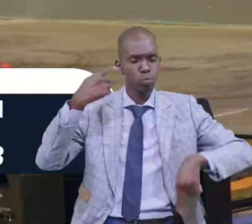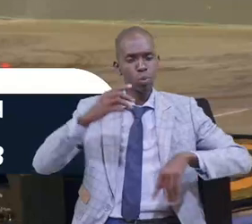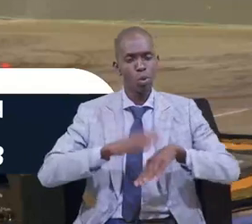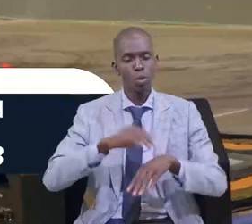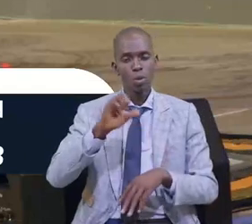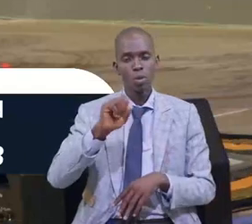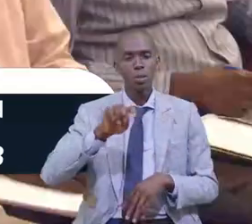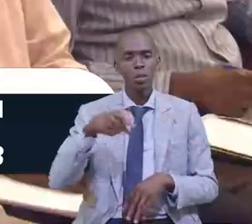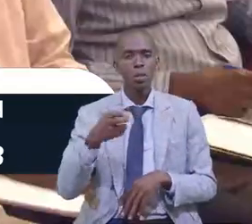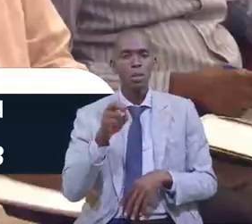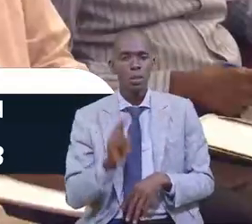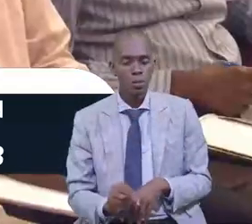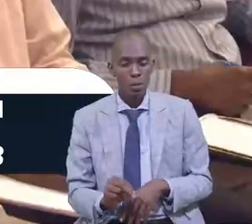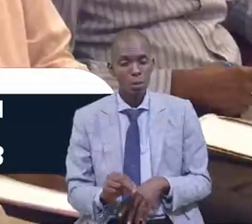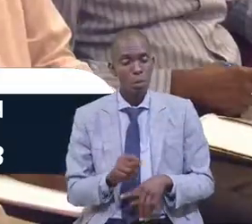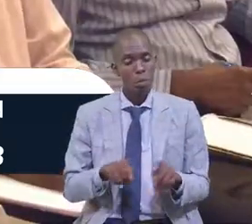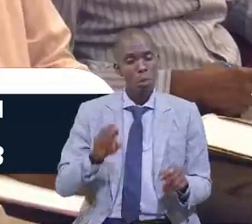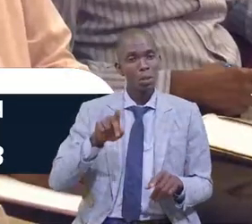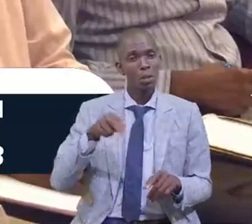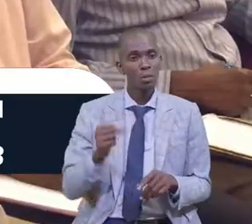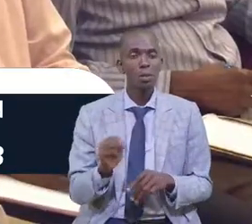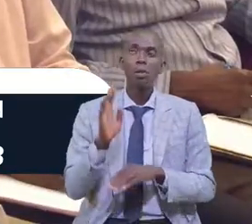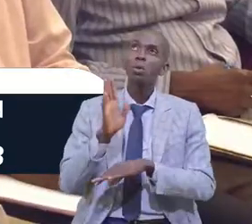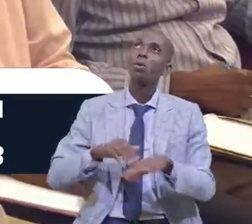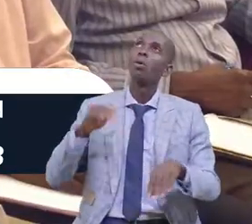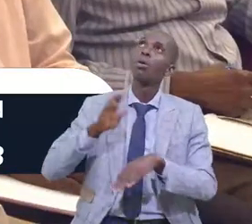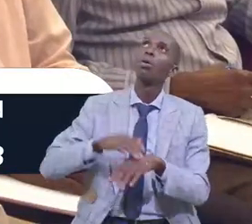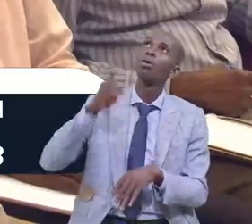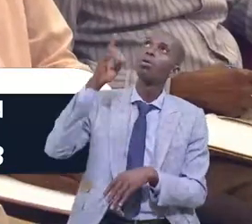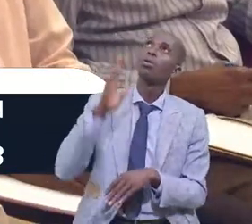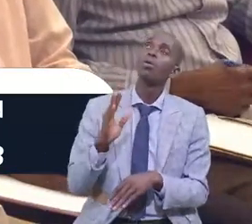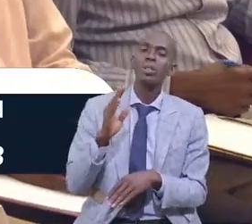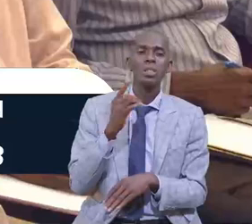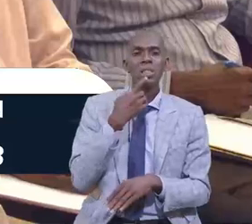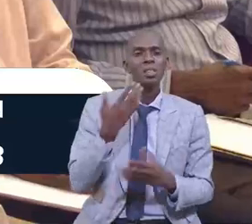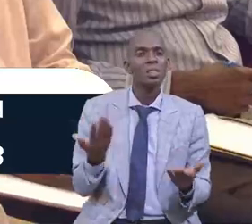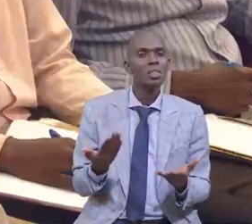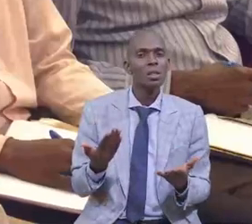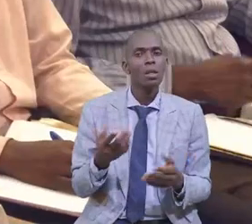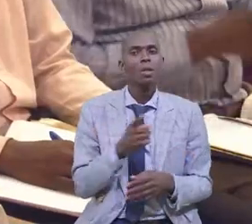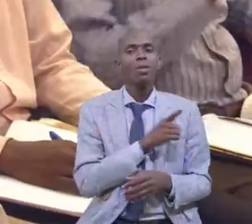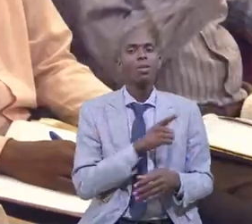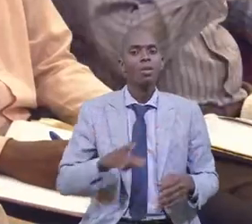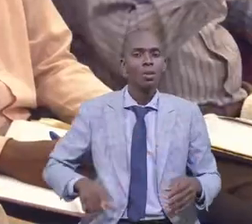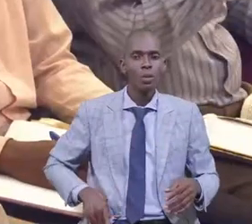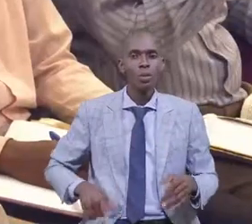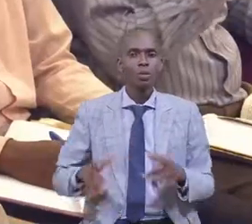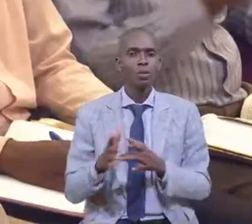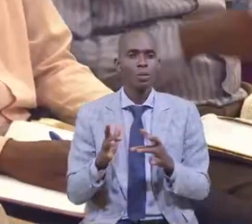qui priait, disait, que disait-il? Seigneur Jésus, reçois mon esprit. Qu'a-t-il dit?